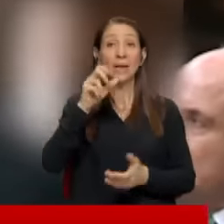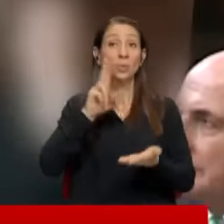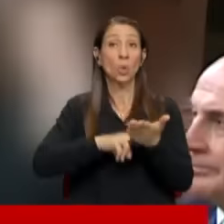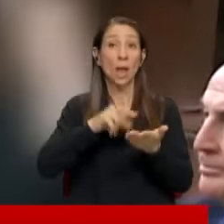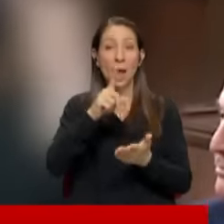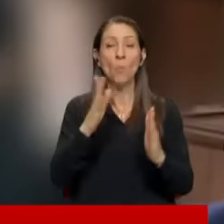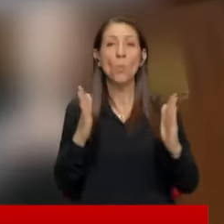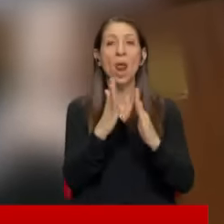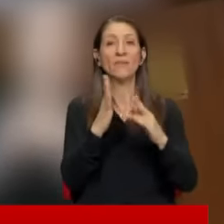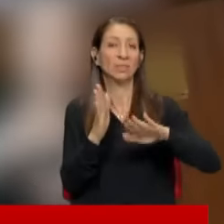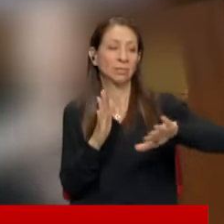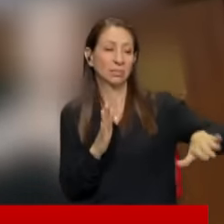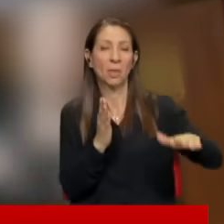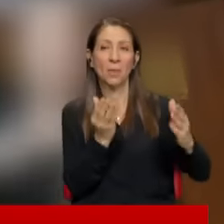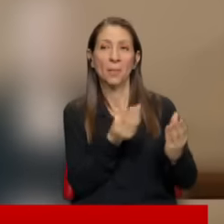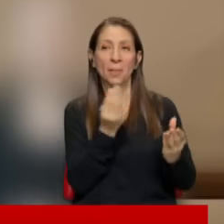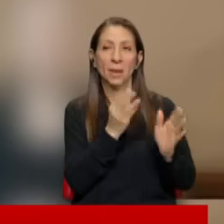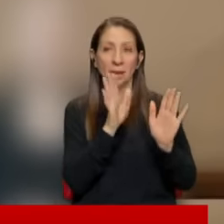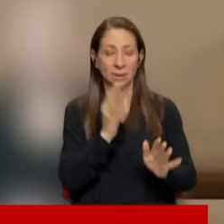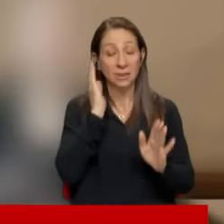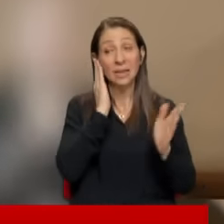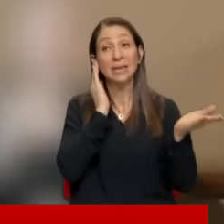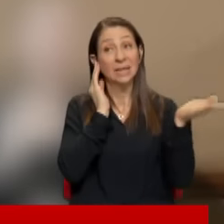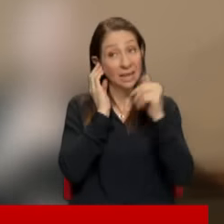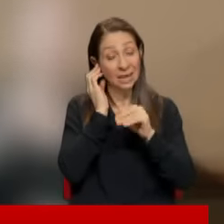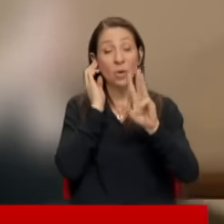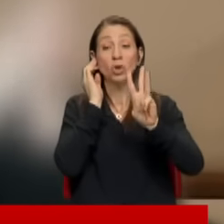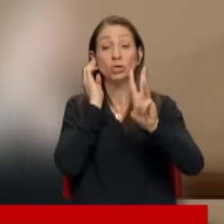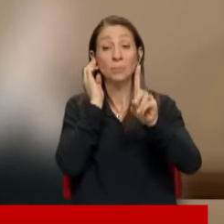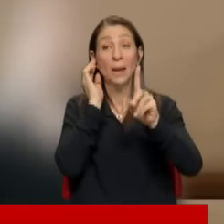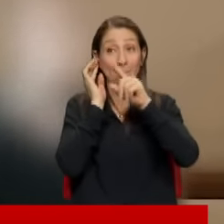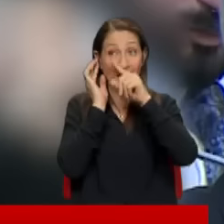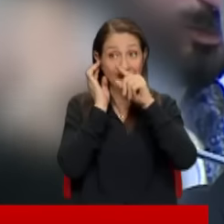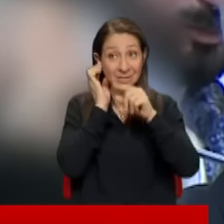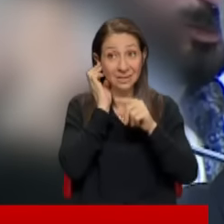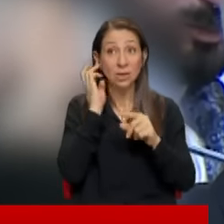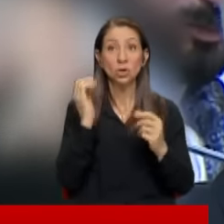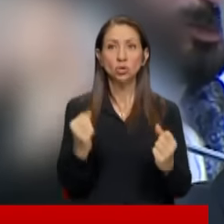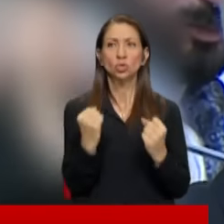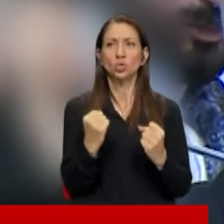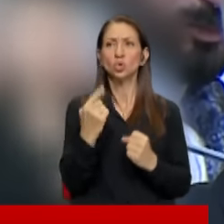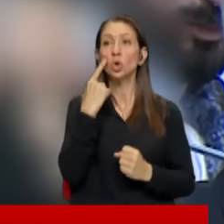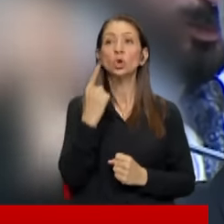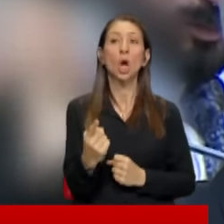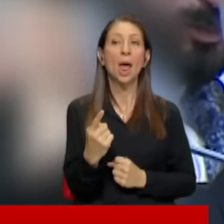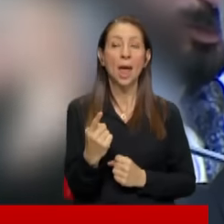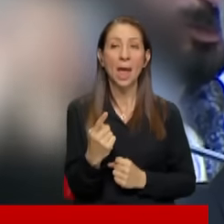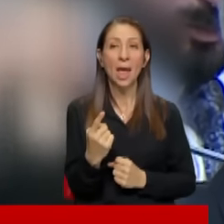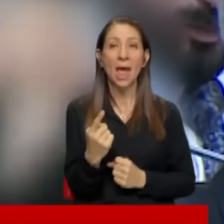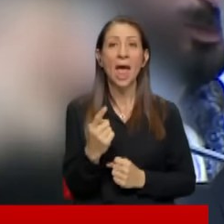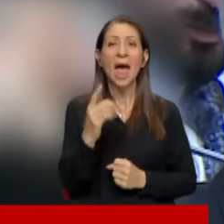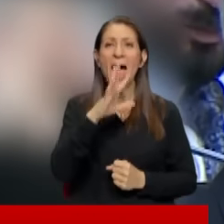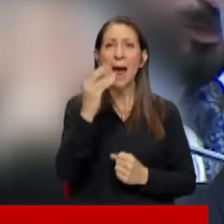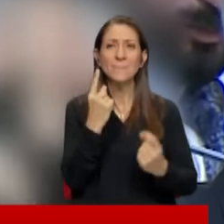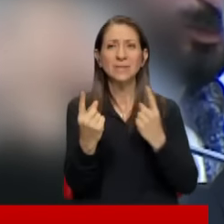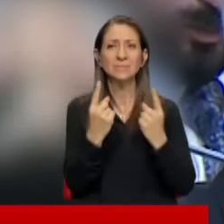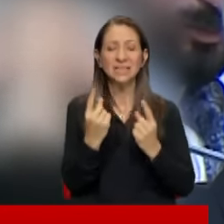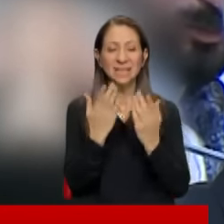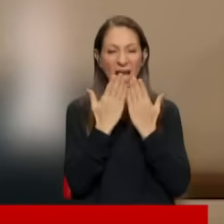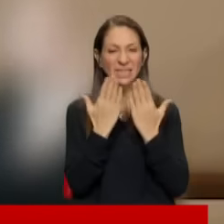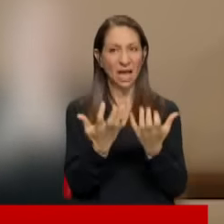üyeler muhalefet sıralarından dinledi. Gelin 31 Mart'ı güçlü bir şekilde her birimizin